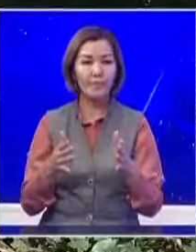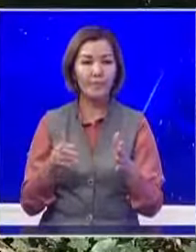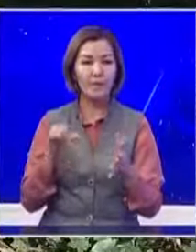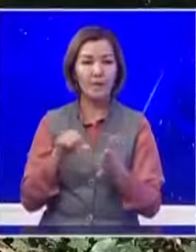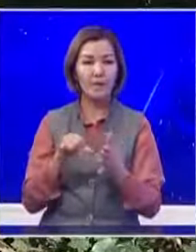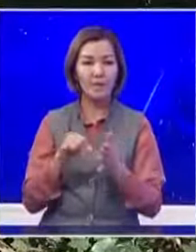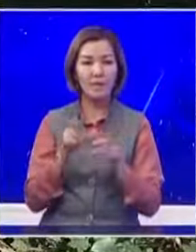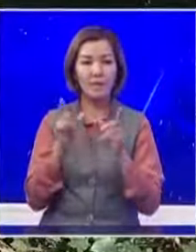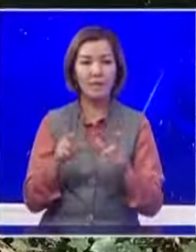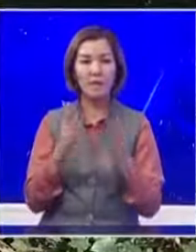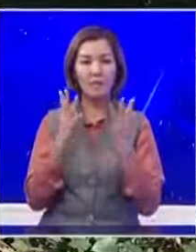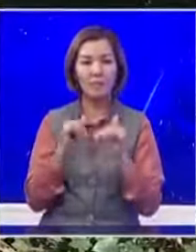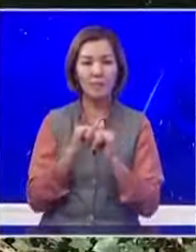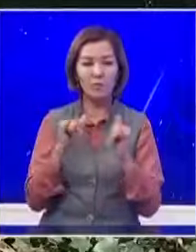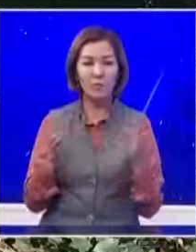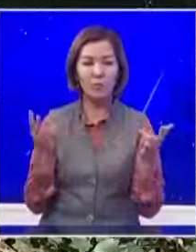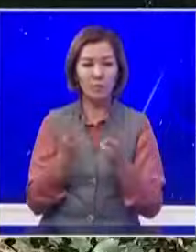қатысқан адам санын көбейтіп,